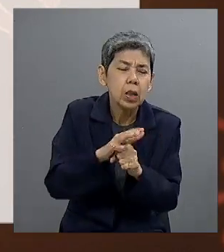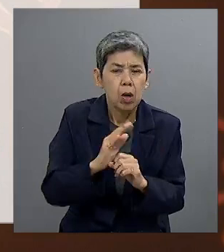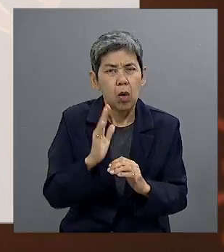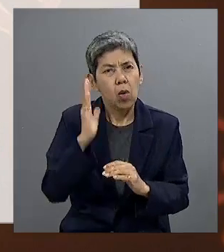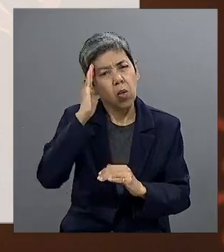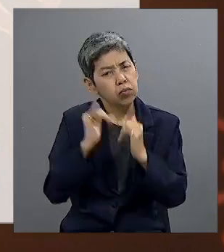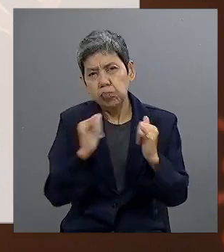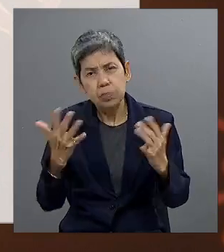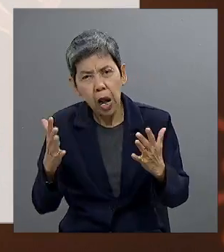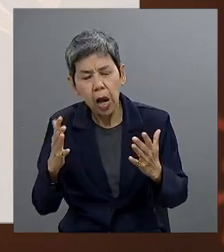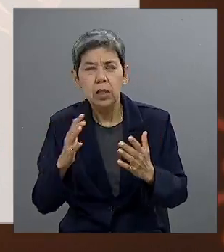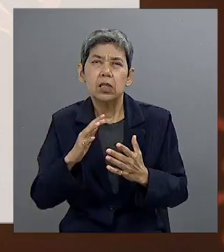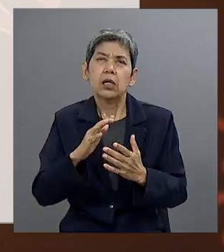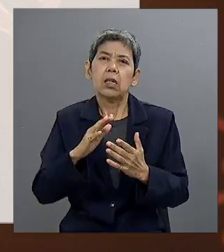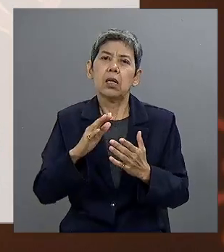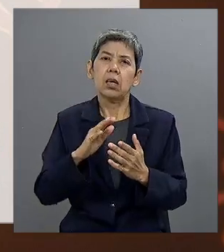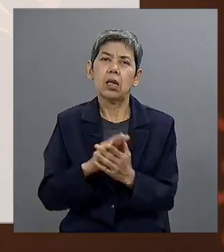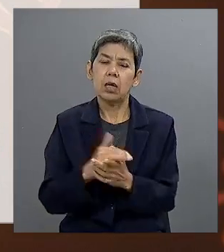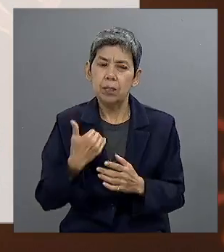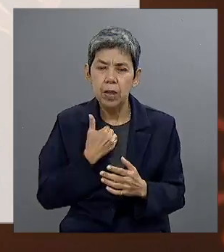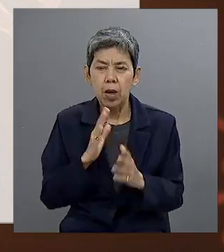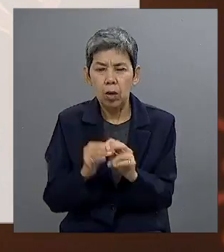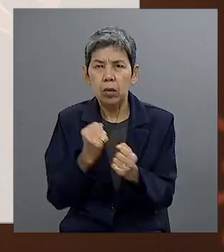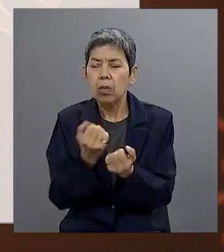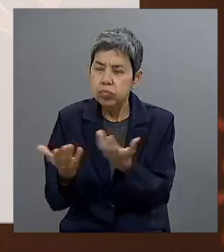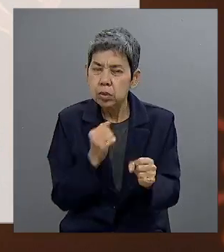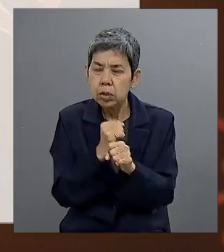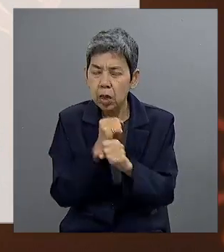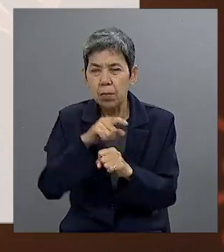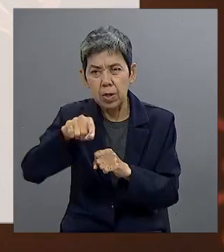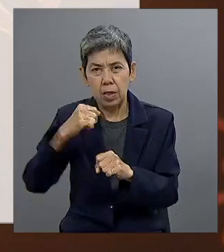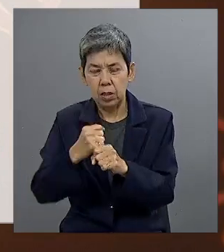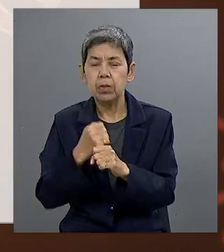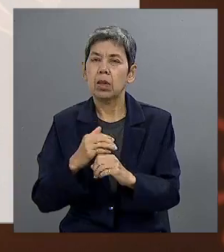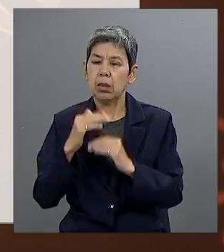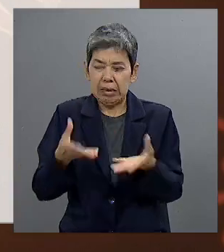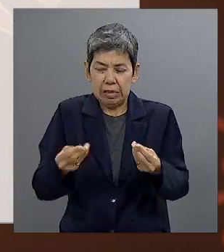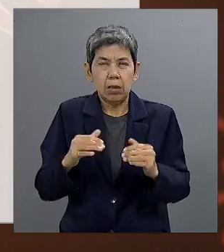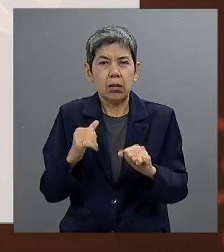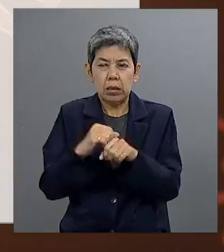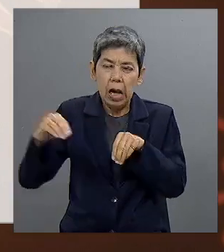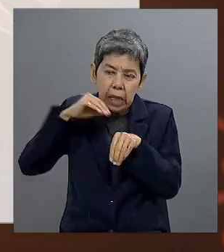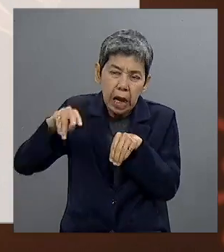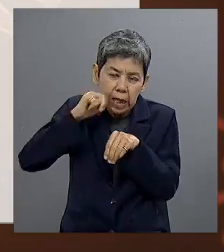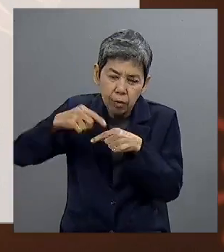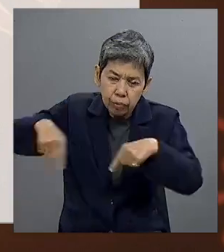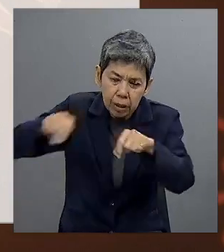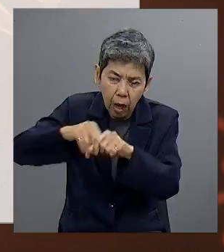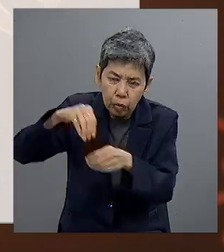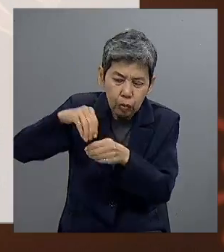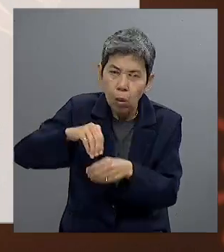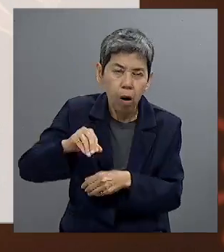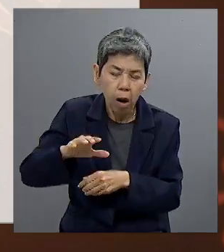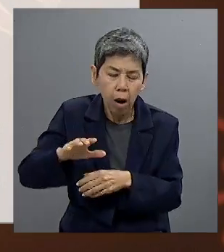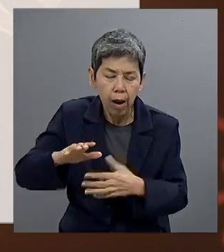อะไรอ่ะใกล้ไลน์ผลิตหรือว่าพื้นที่มีความจำกัดไปใกล้บ่อน้ำเสียคนมันอยู่ก็ไม่ได้ใช่